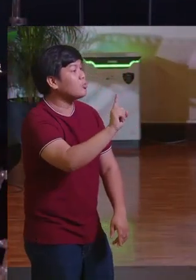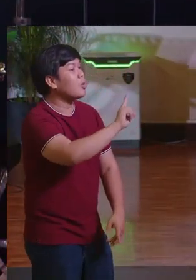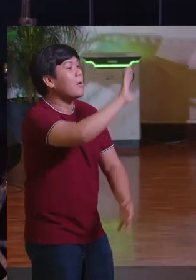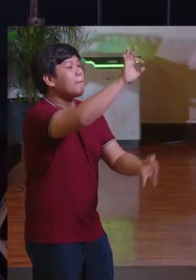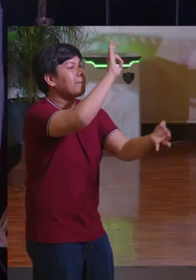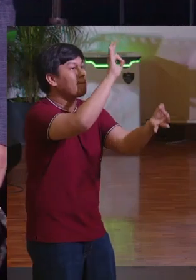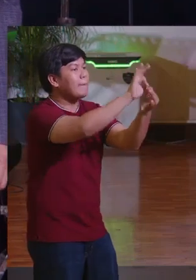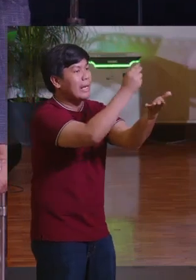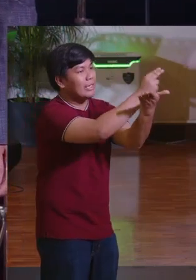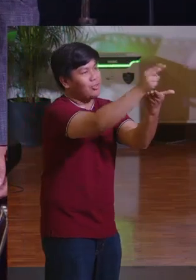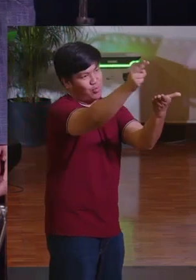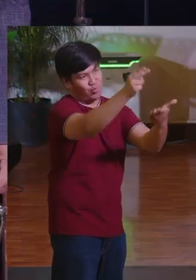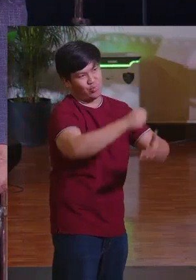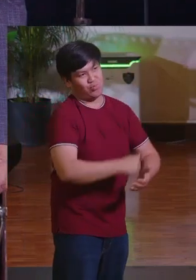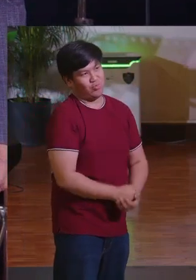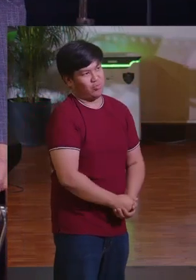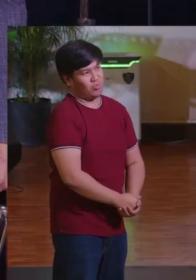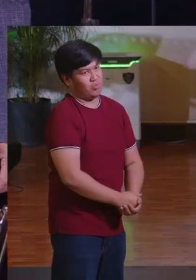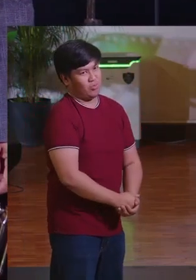holiness, perfection.